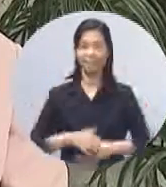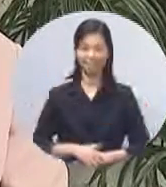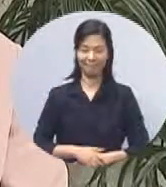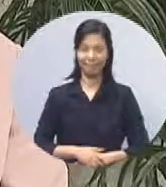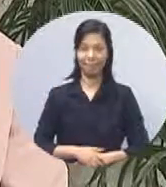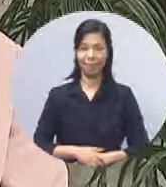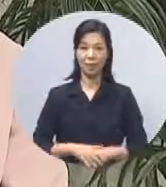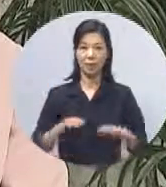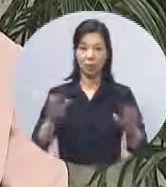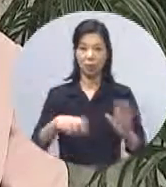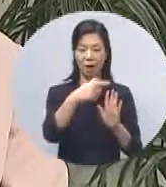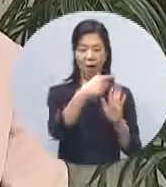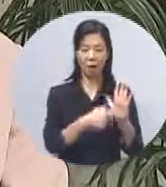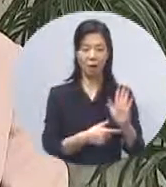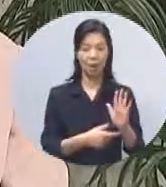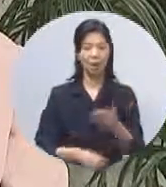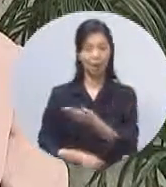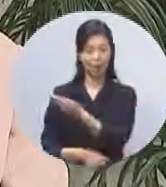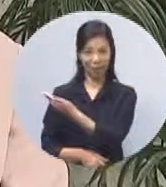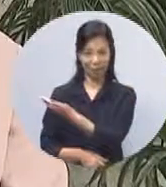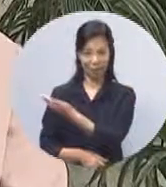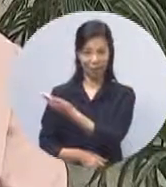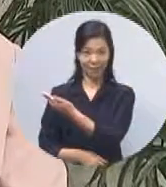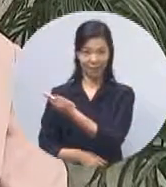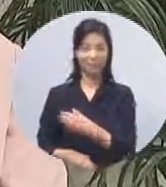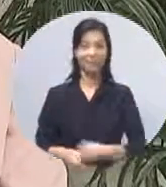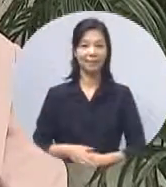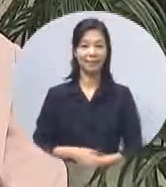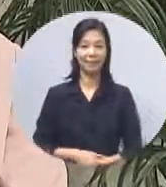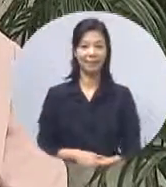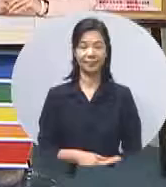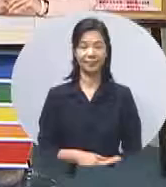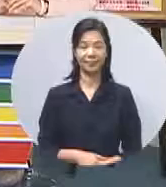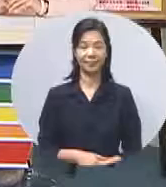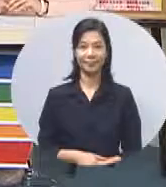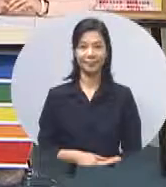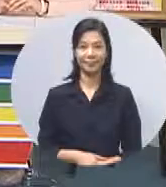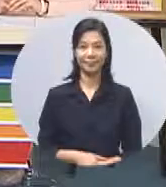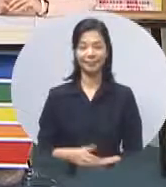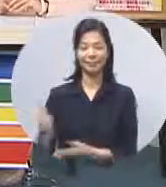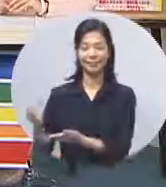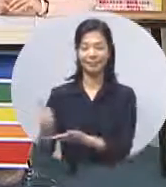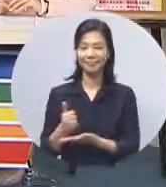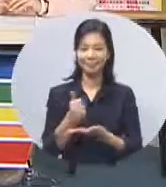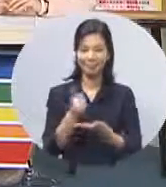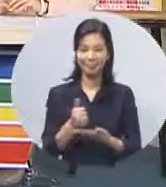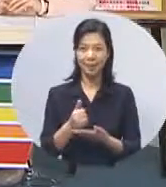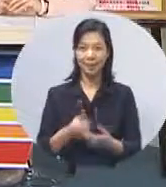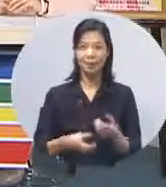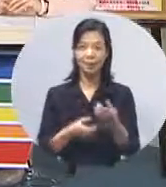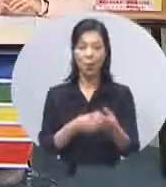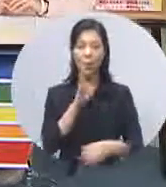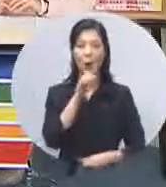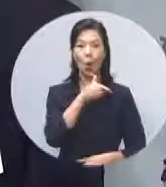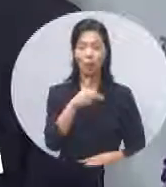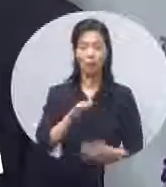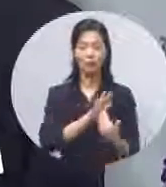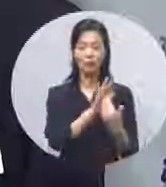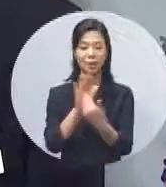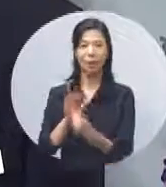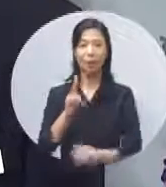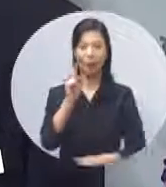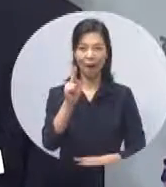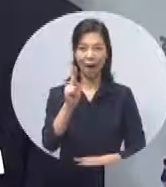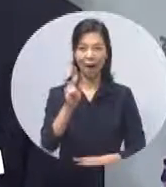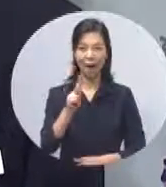今回は秋の火災予防運動について伺います。スタジオには消防本部予防課の伊